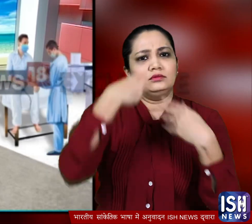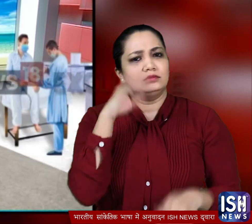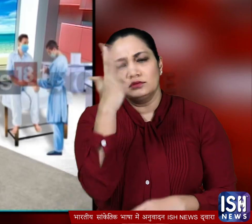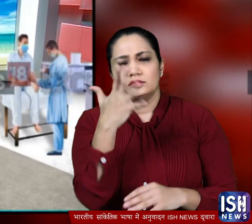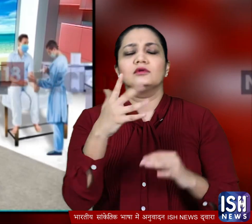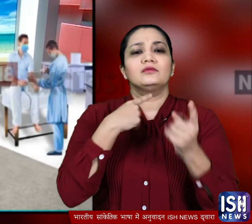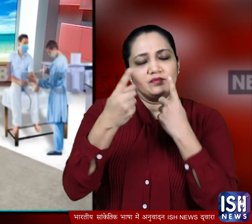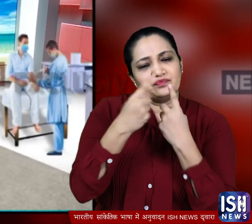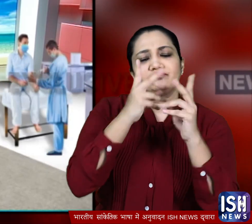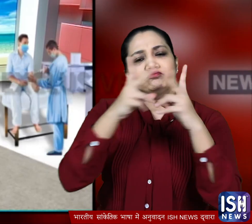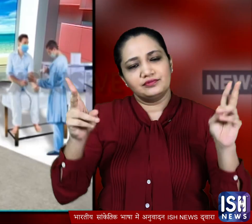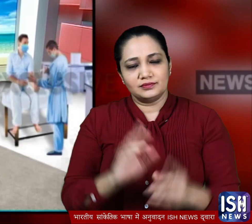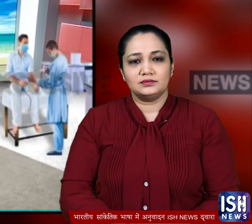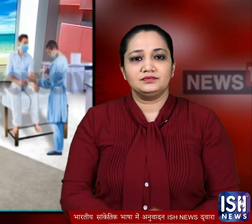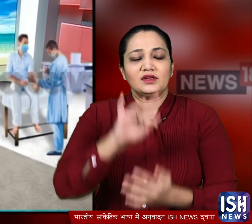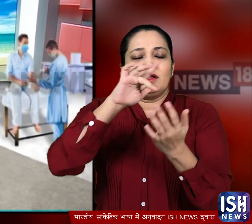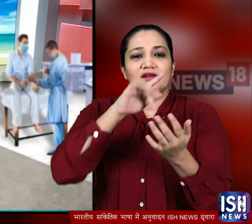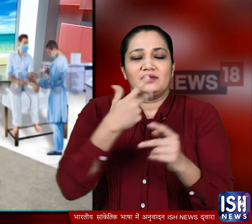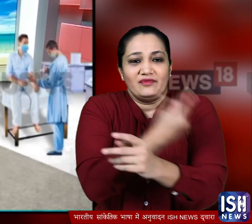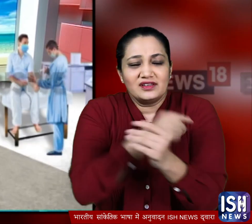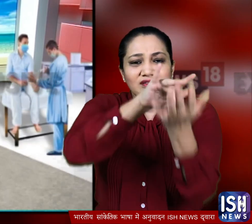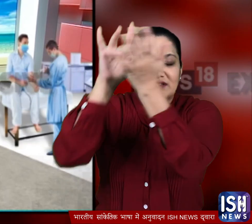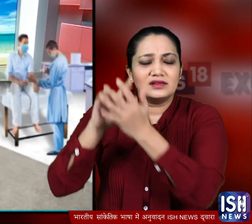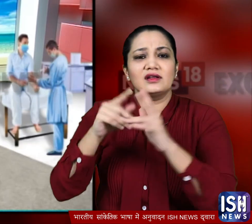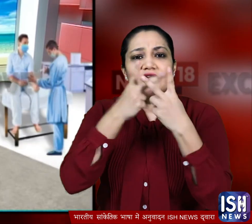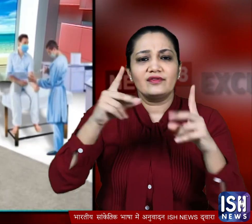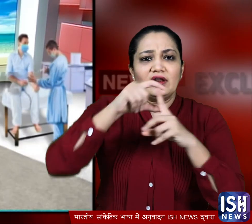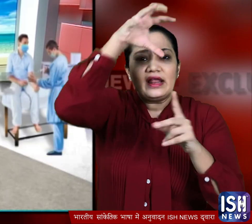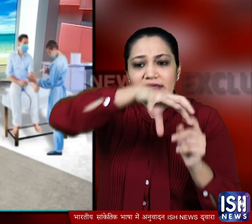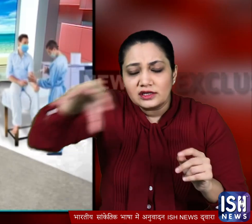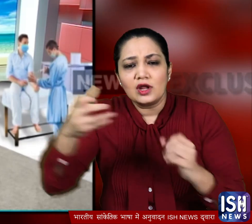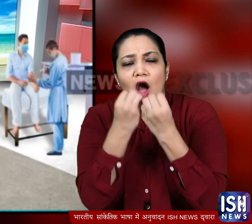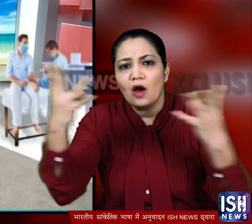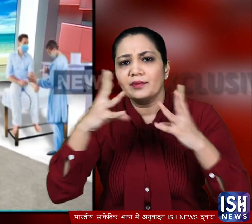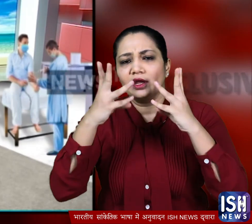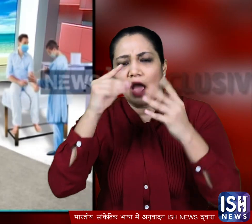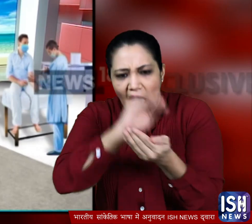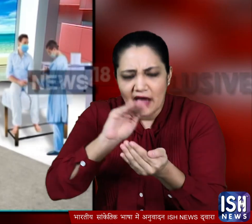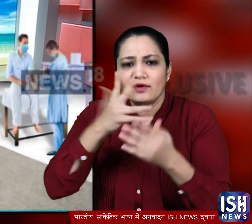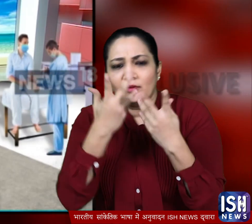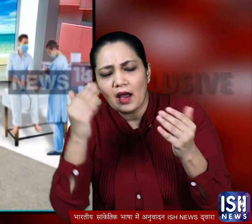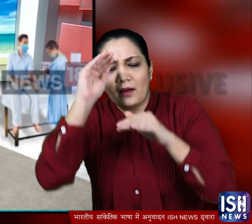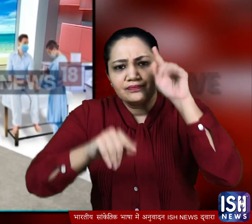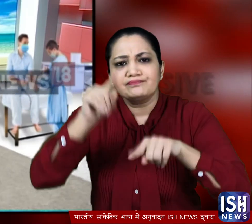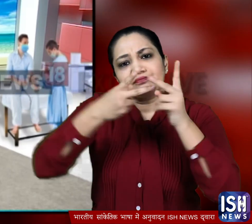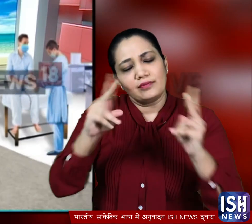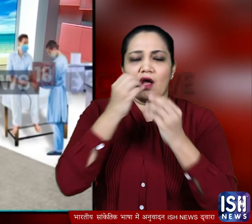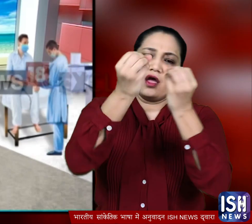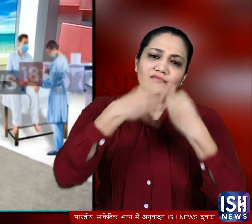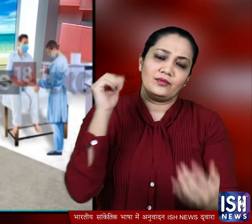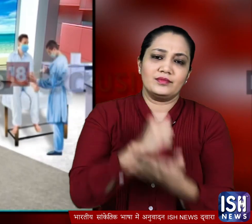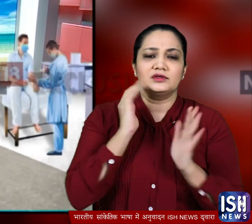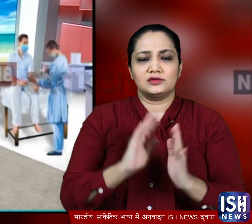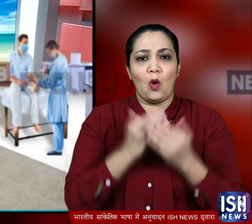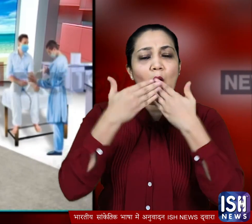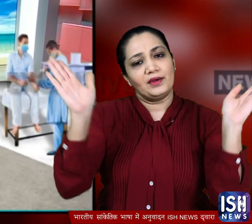भी दी और वैक्सीनेशन सेंटरों या जिला स्तर पर टीके का स्टॉक भी सार्वजनिक करने के लिए राज्यों से कहा गया है। इतना ही नहीं, केंद्र